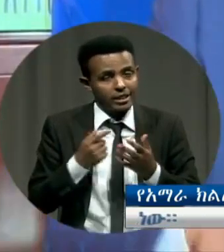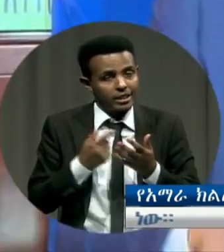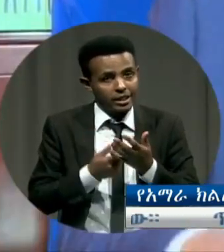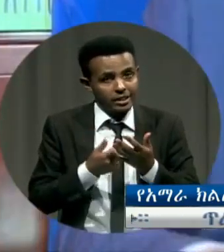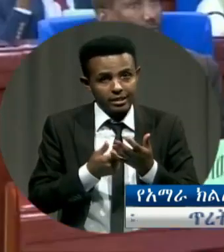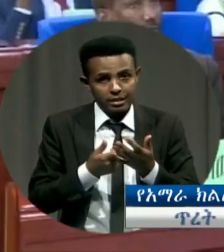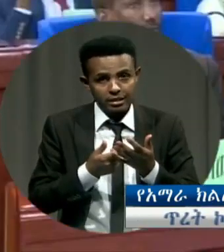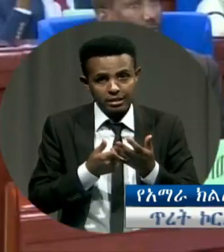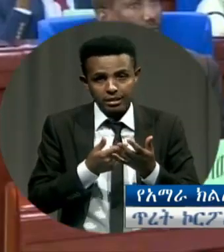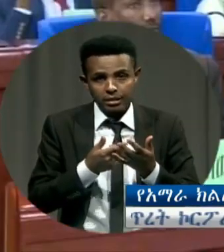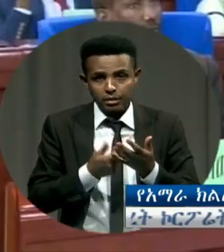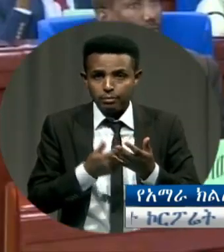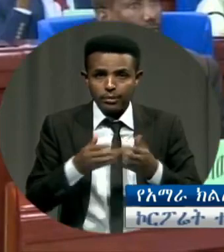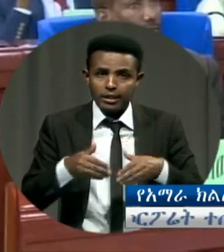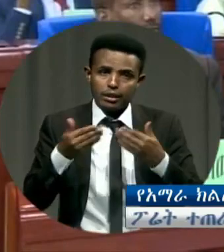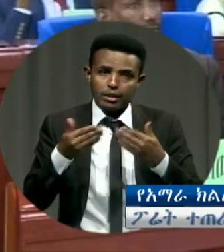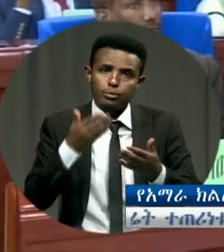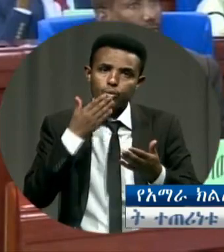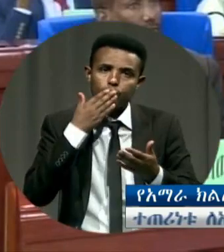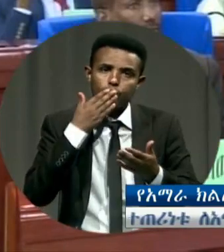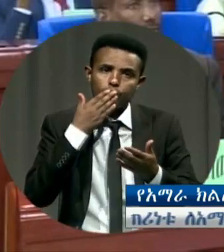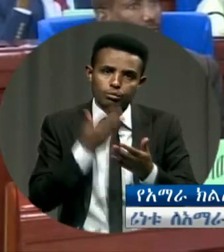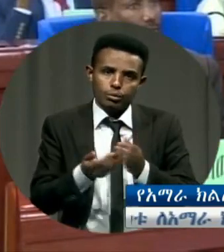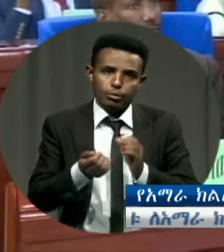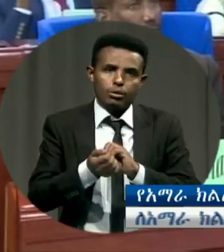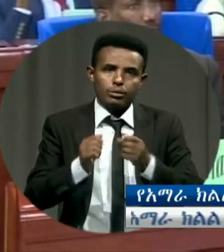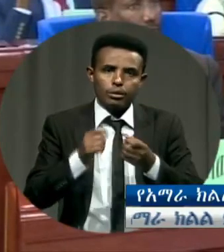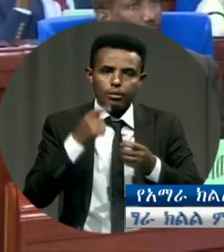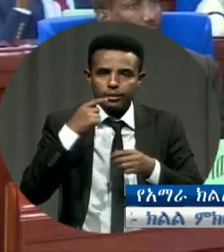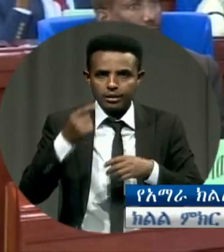መቅረቡን ትልቅ ምርታ ነው ትልቅ ለውጥ ነው ብዬ ወስዳለሁ